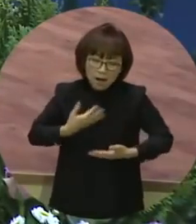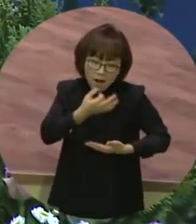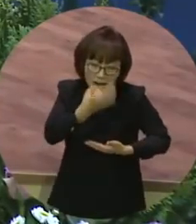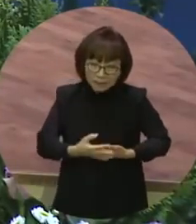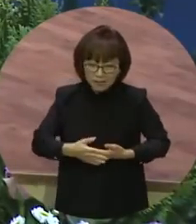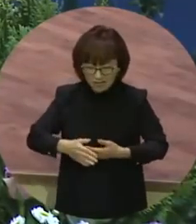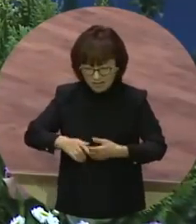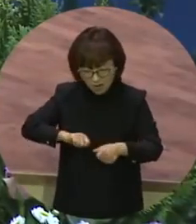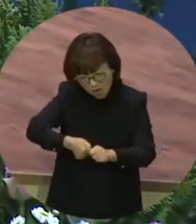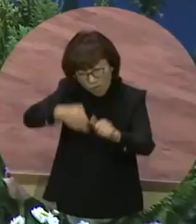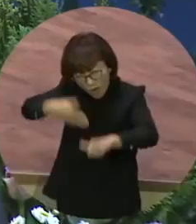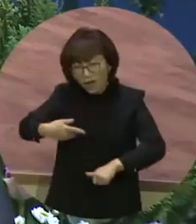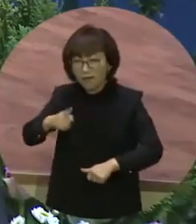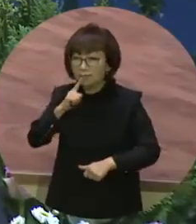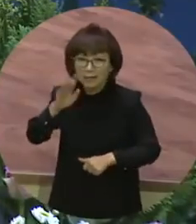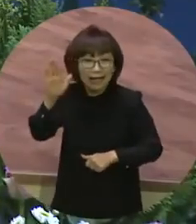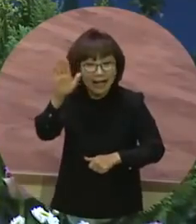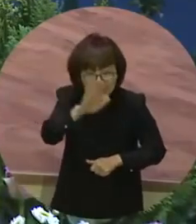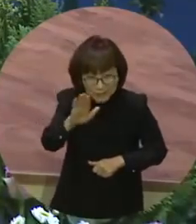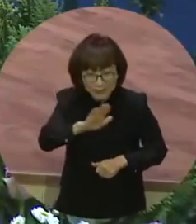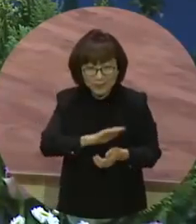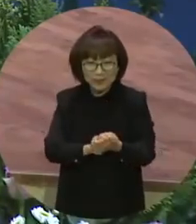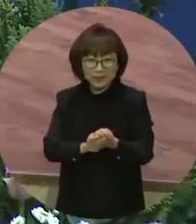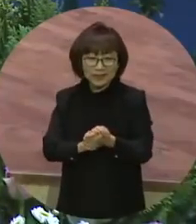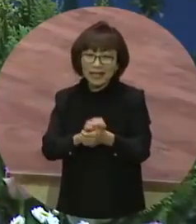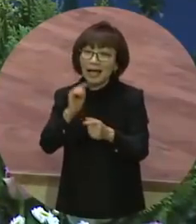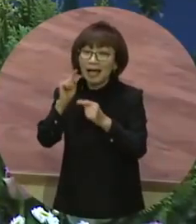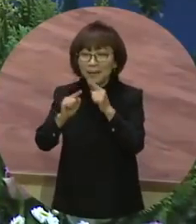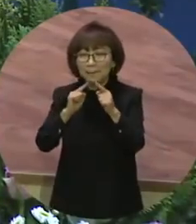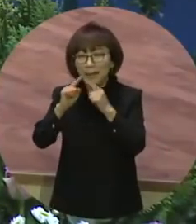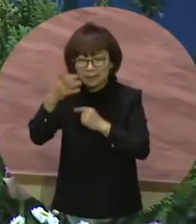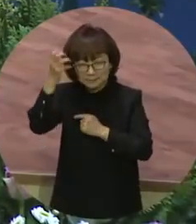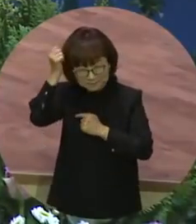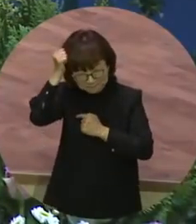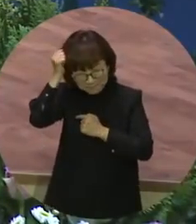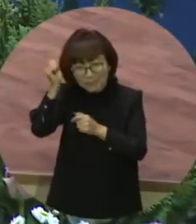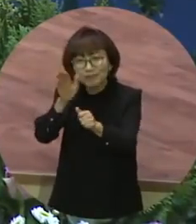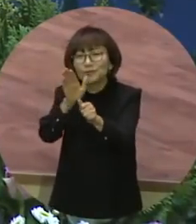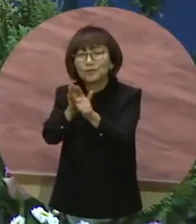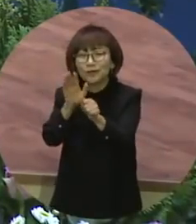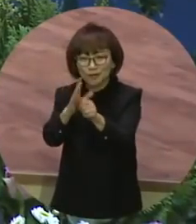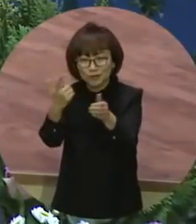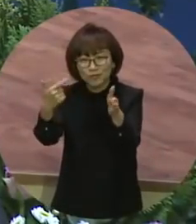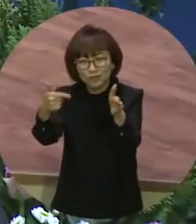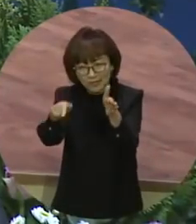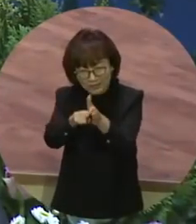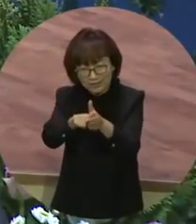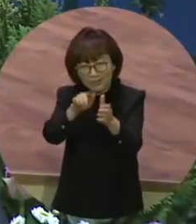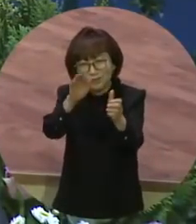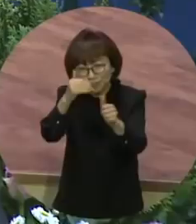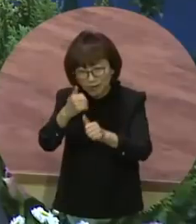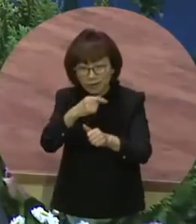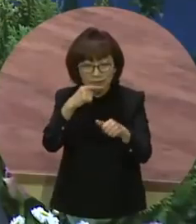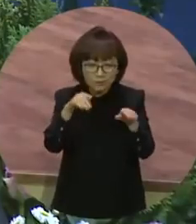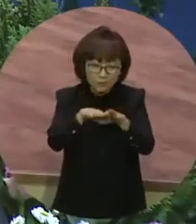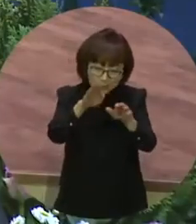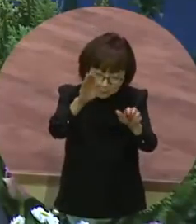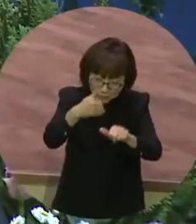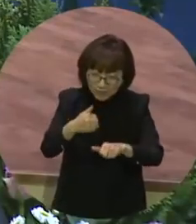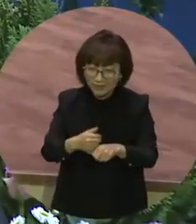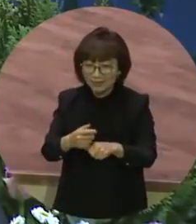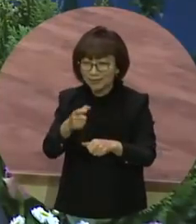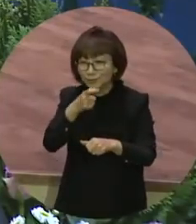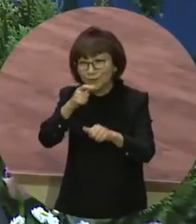끌고 올라와 그럽니까? 아니에요. 말씀 속에 살게 하려고. 말씀 속에 살게 하려고 여러분 부르는